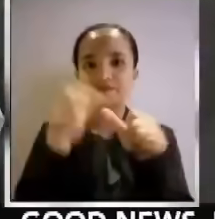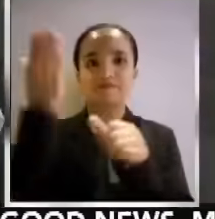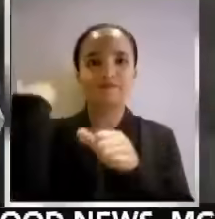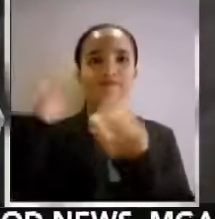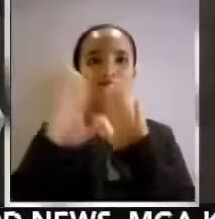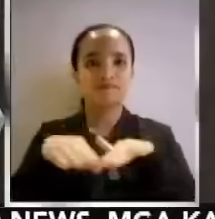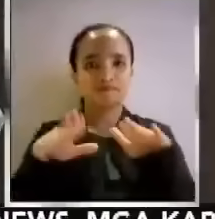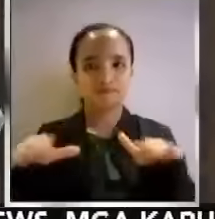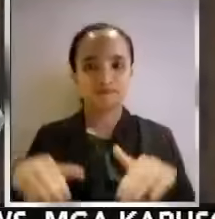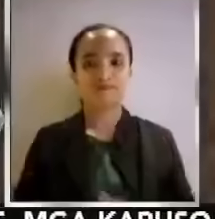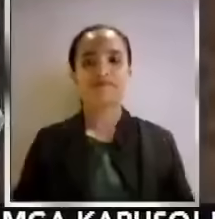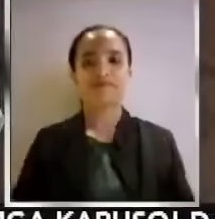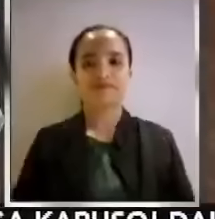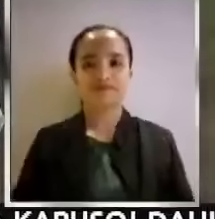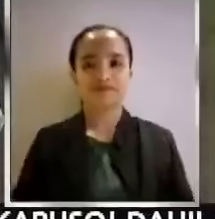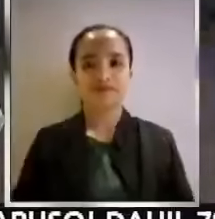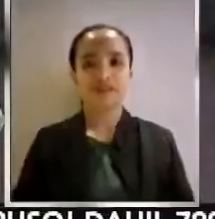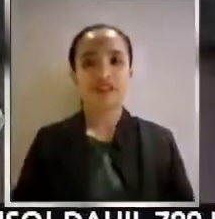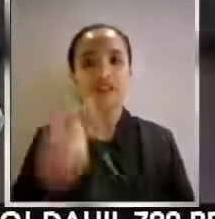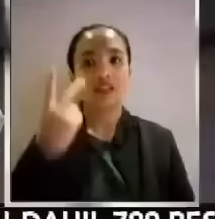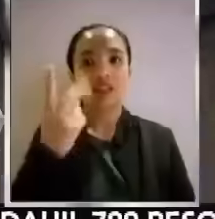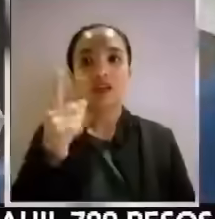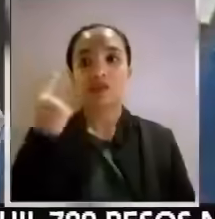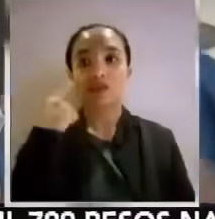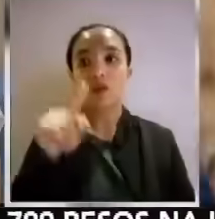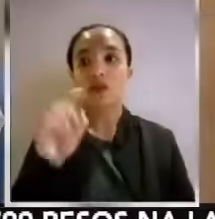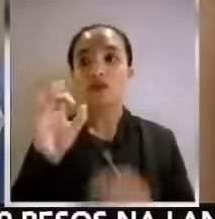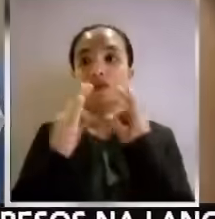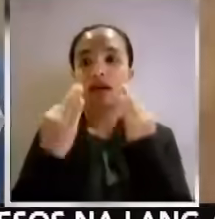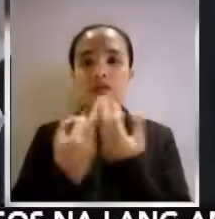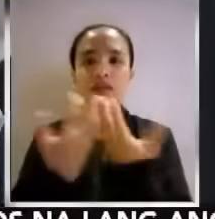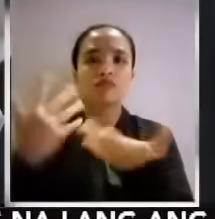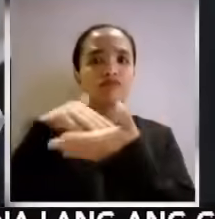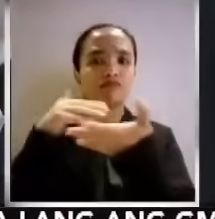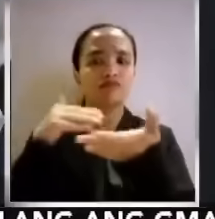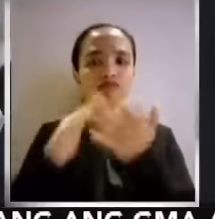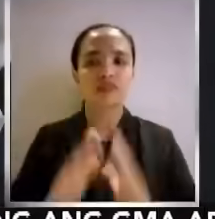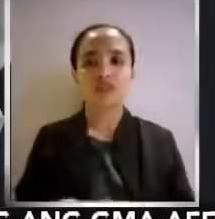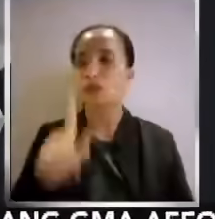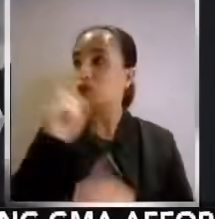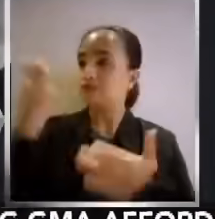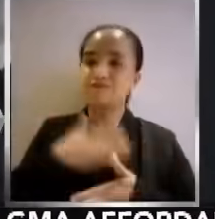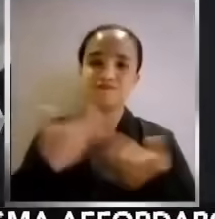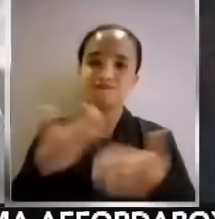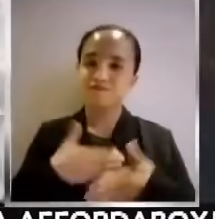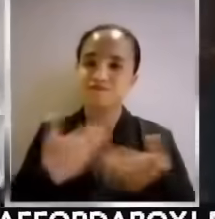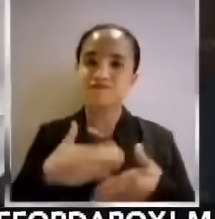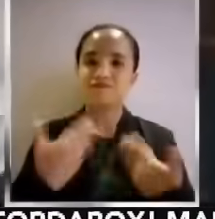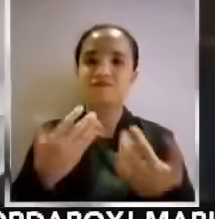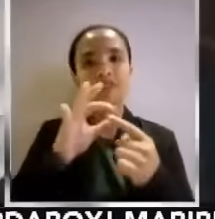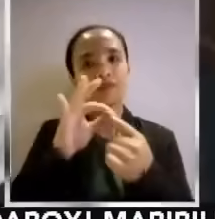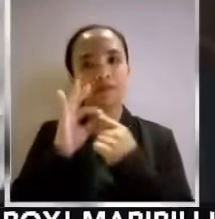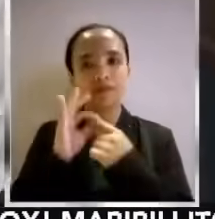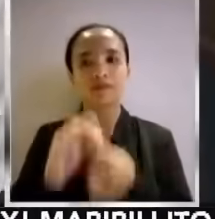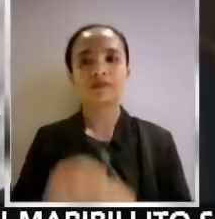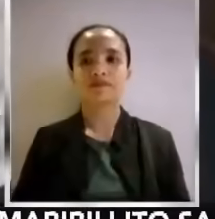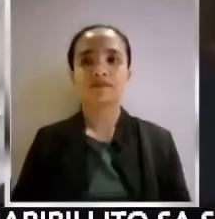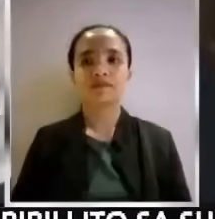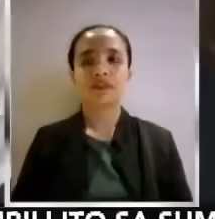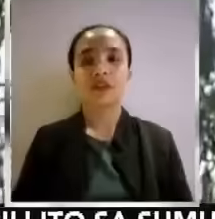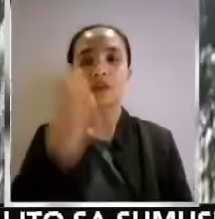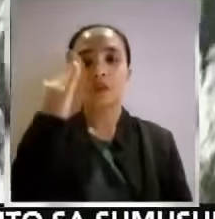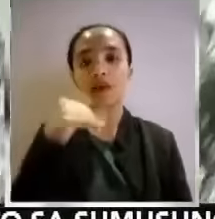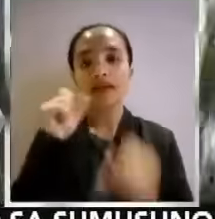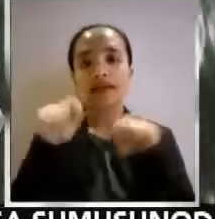budget. Patok din sa mga pamilya at estudyante. Sobrang saya mo. Celebrate po nung birthday niya. Para po pasyal-pasyal po